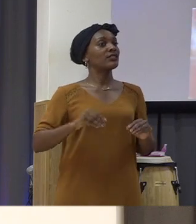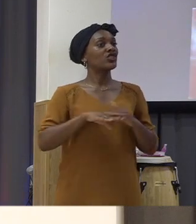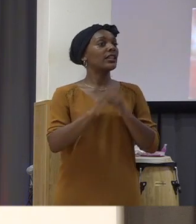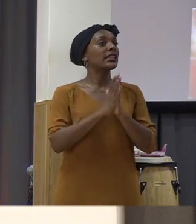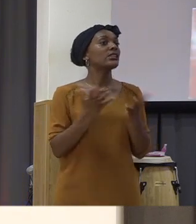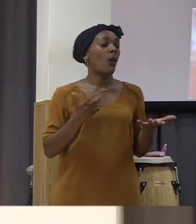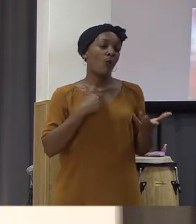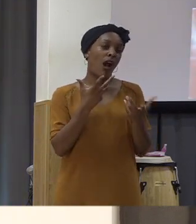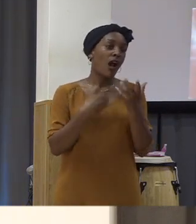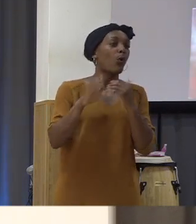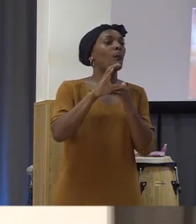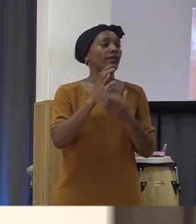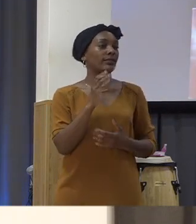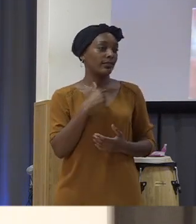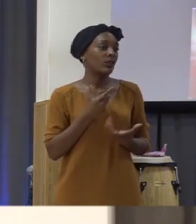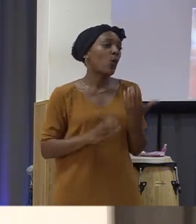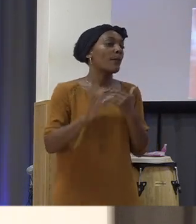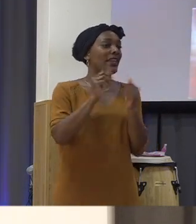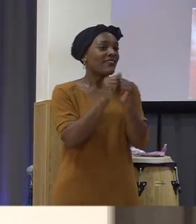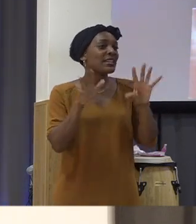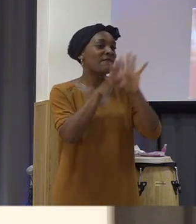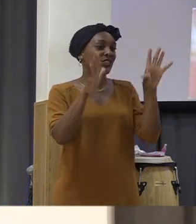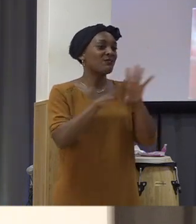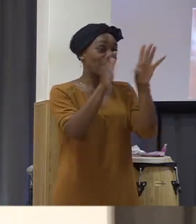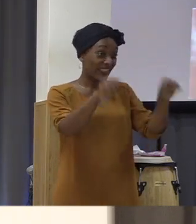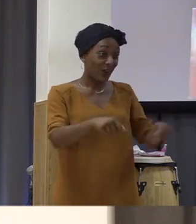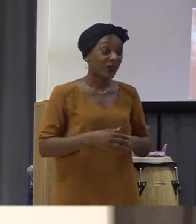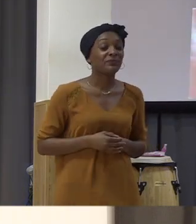peu plus imagée, un peu plus concrète.